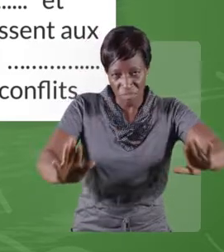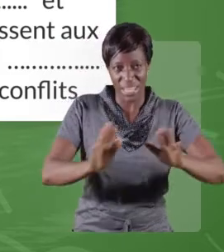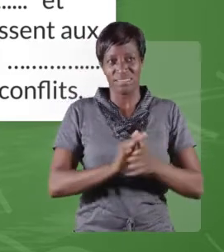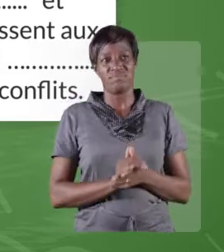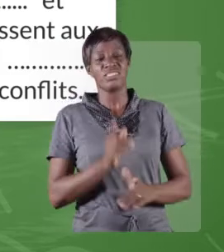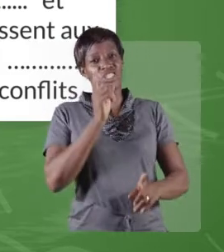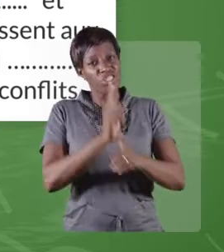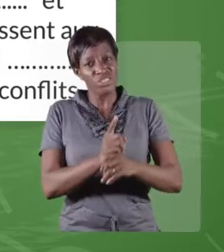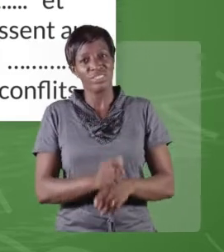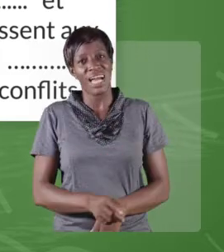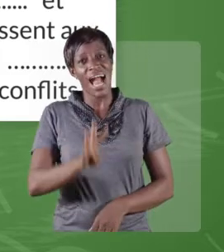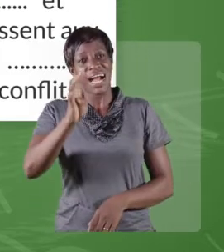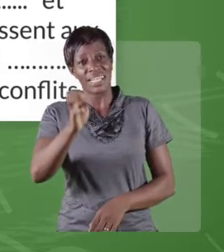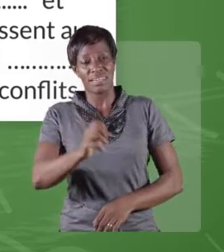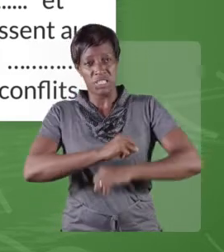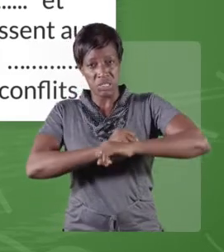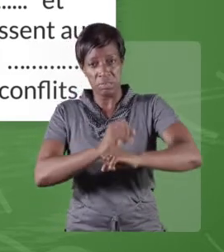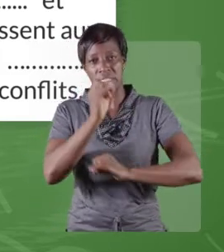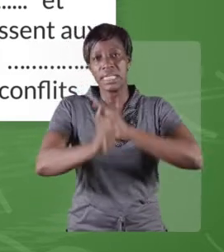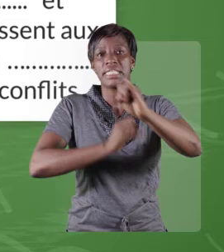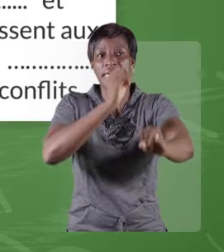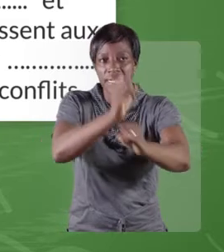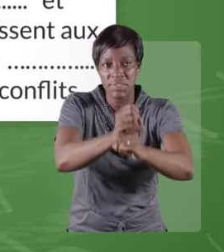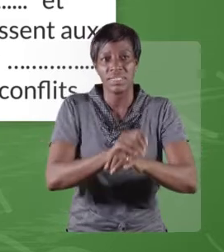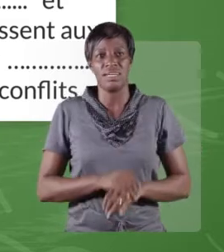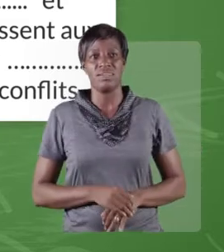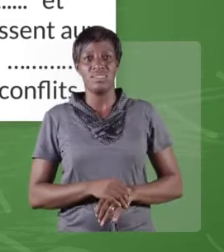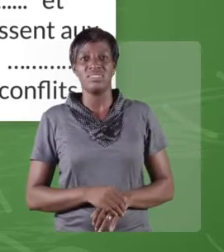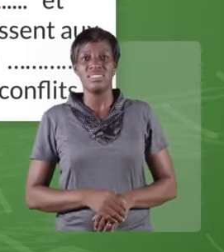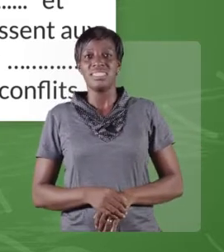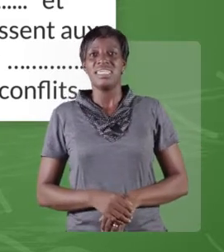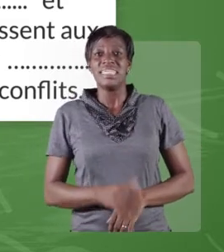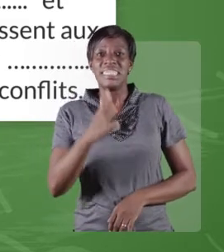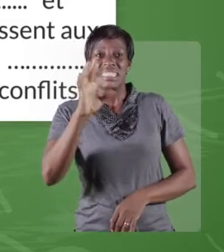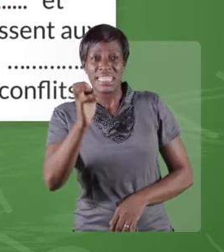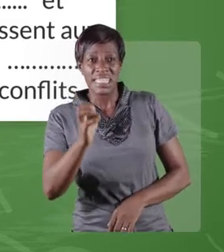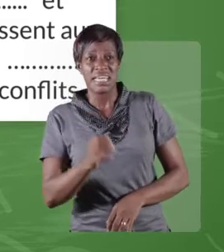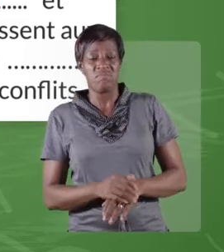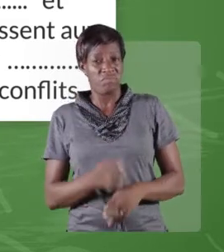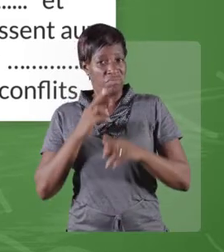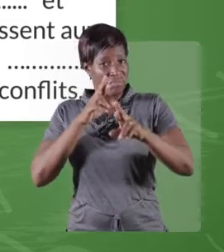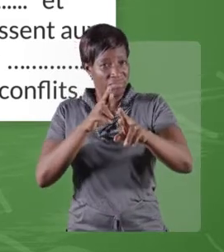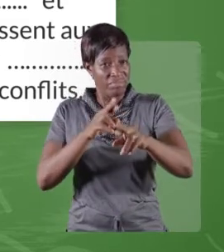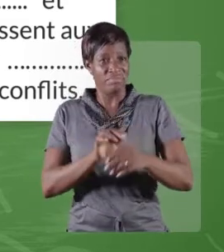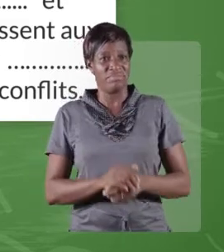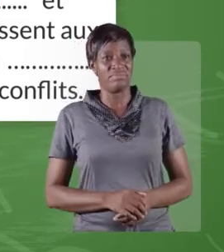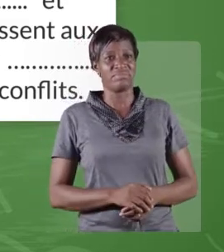la sécurité internationale. Tous les membres de l'ONU obéissent au principe